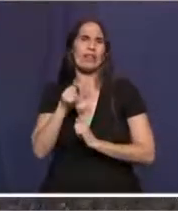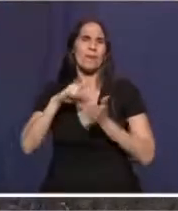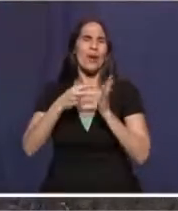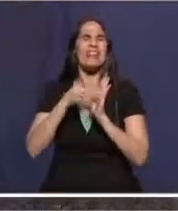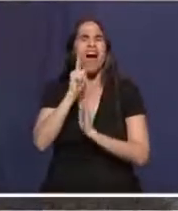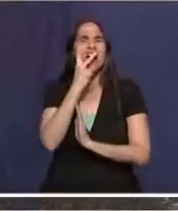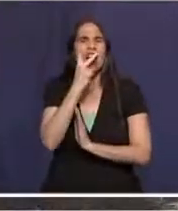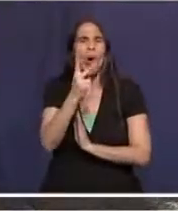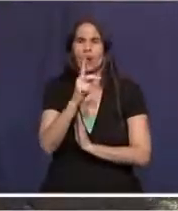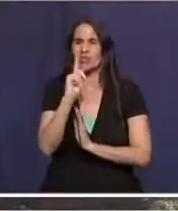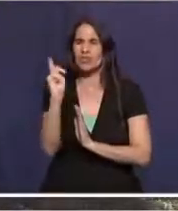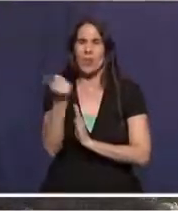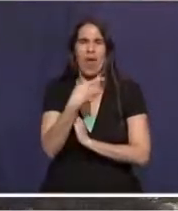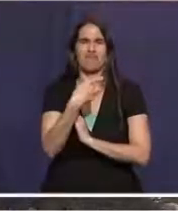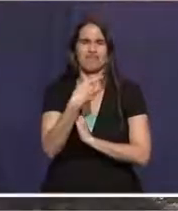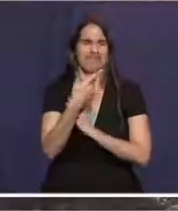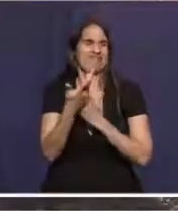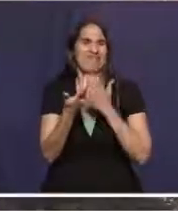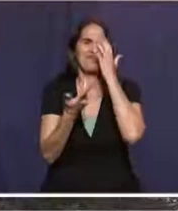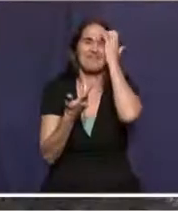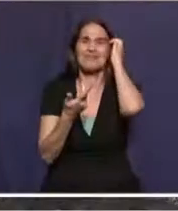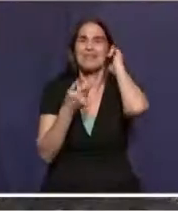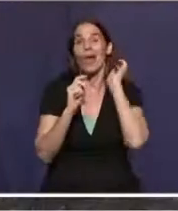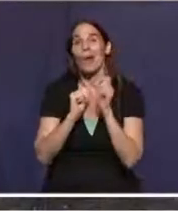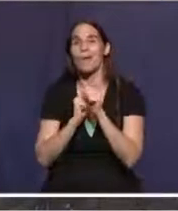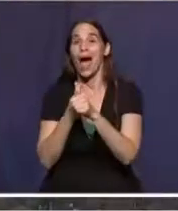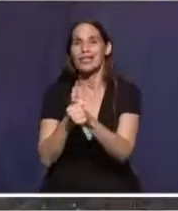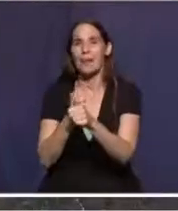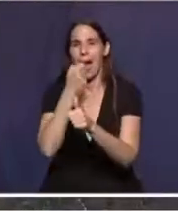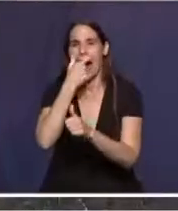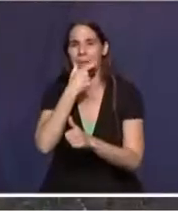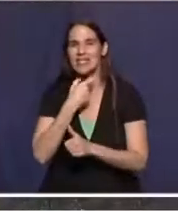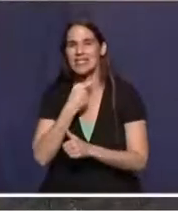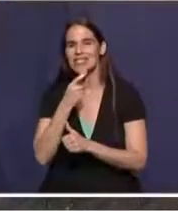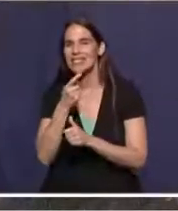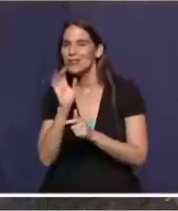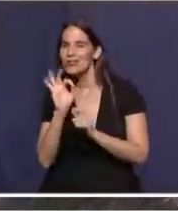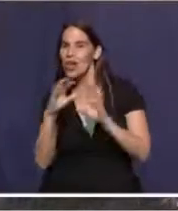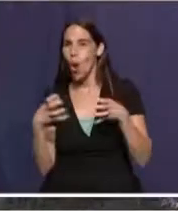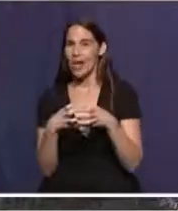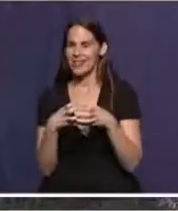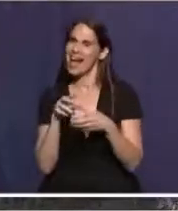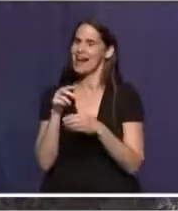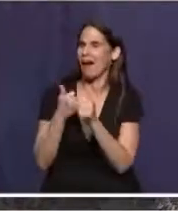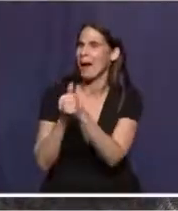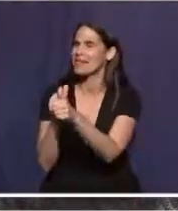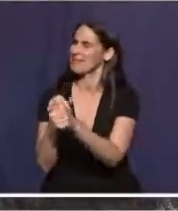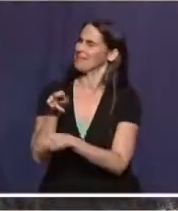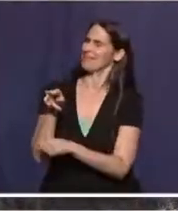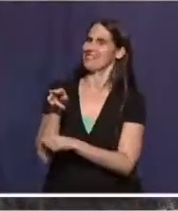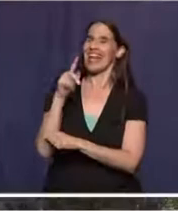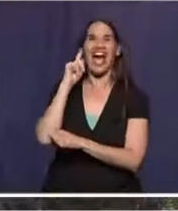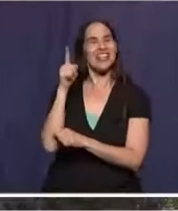את כולם מחזרים אחרי הבאס לצרכים קואליציוניים, היה דבר שתמיד